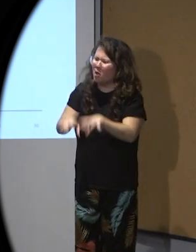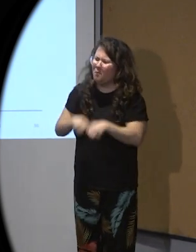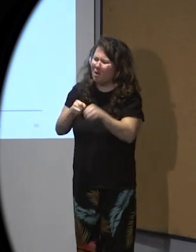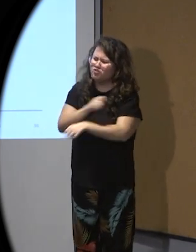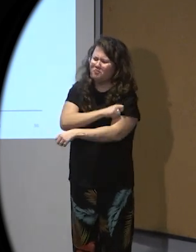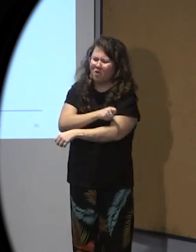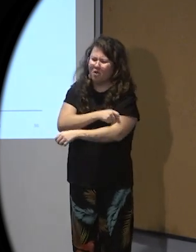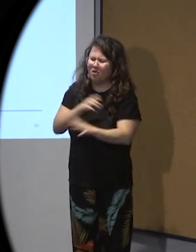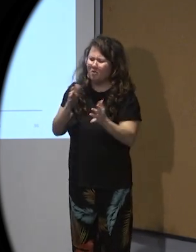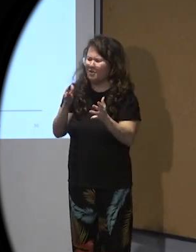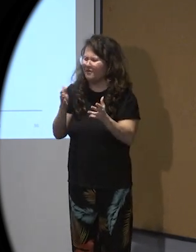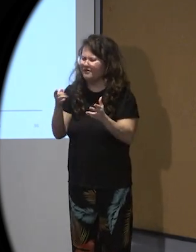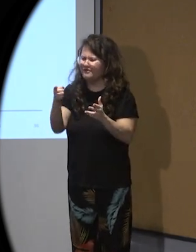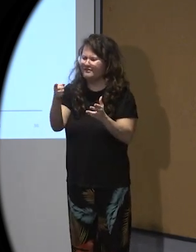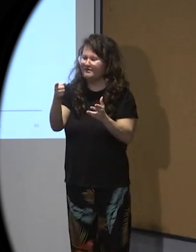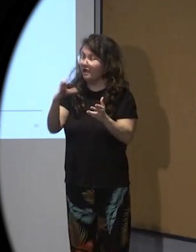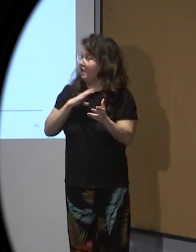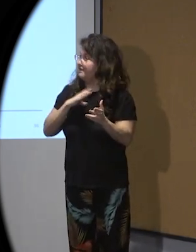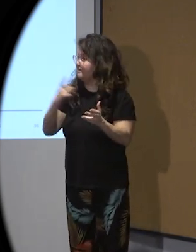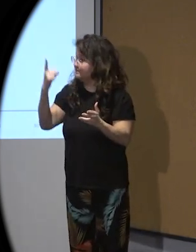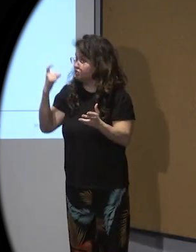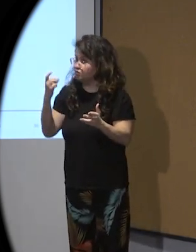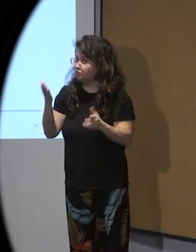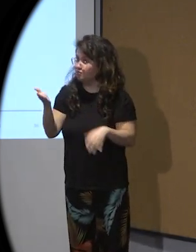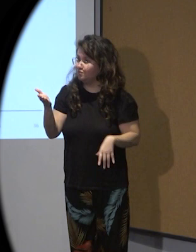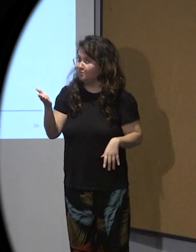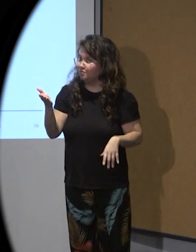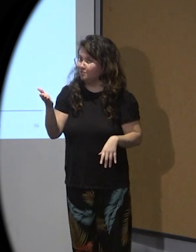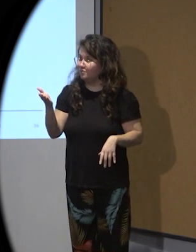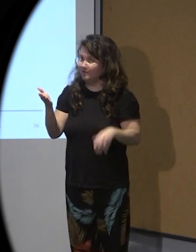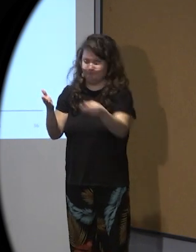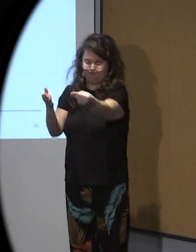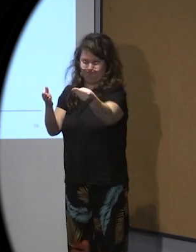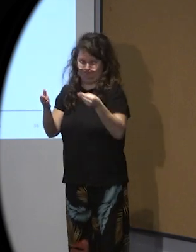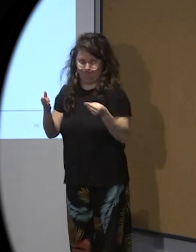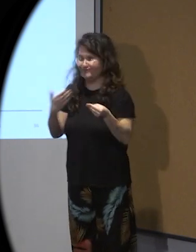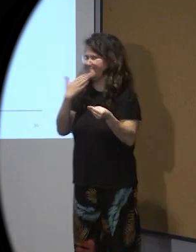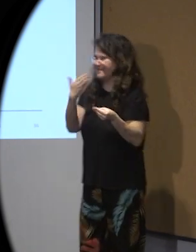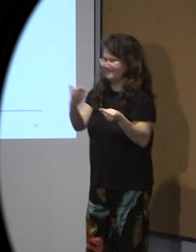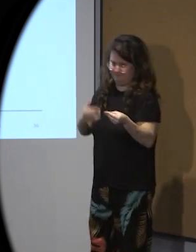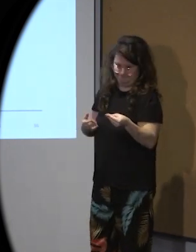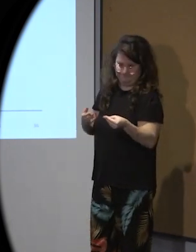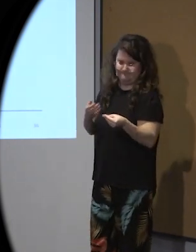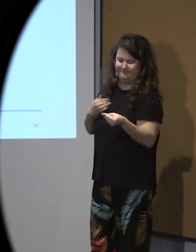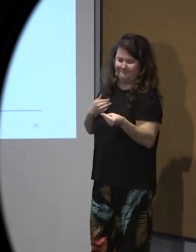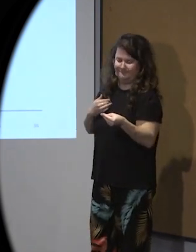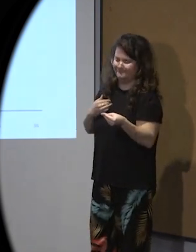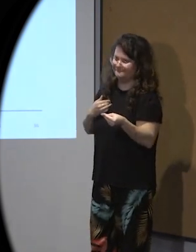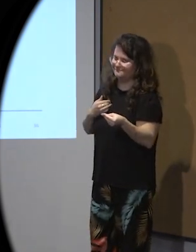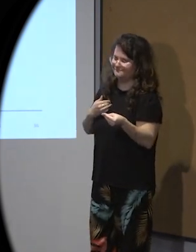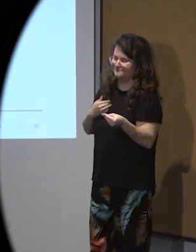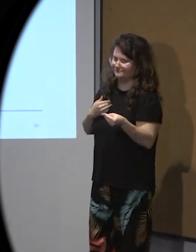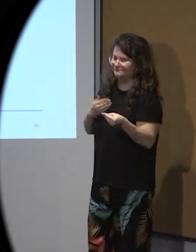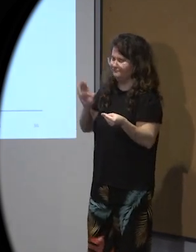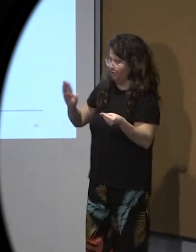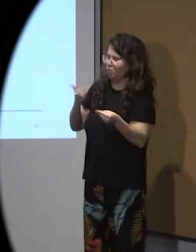Oui. Il y a d'autres questions dans la salle? Il y a papy, d'accord. Hop, je le prends. Merci beaucoup. Avant de la poser,